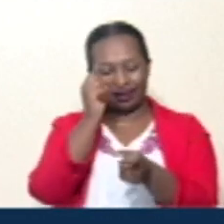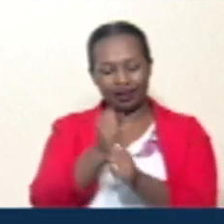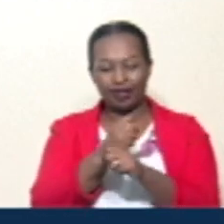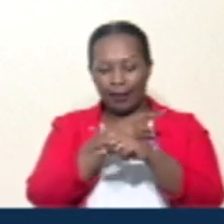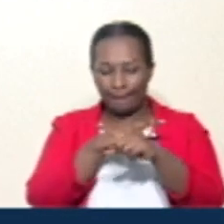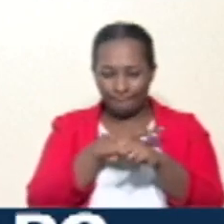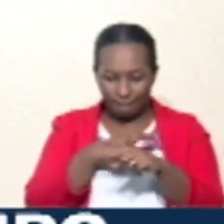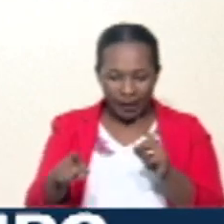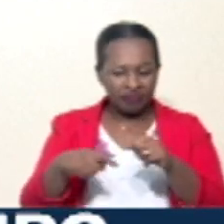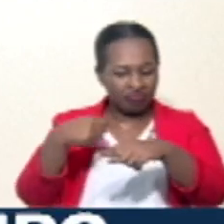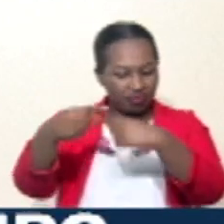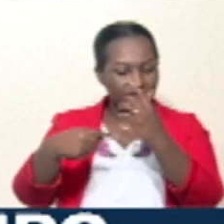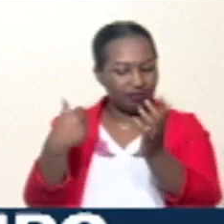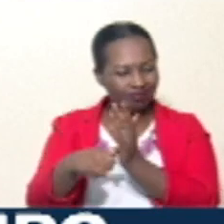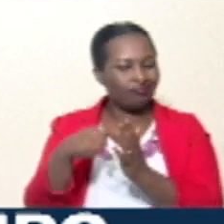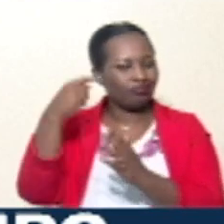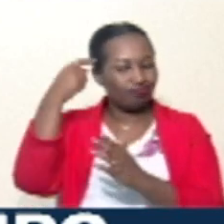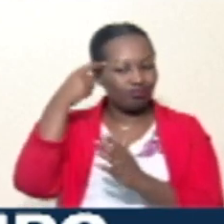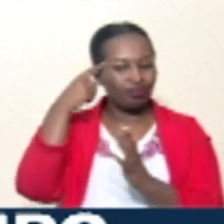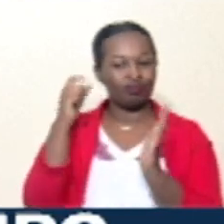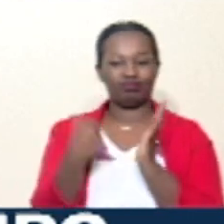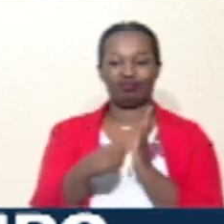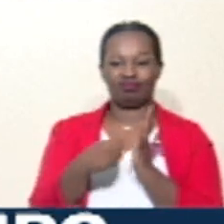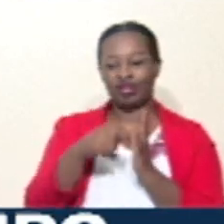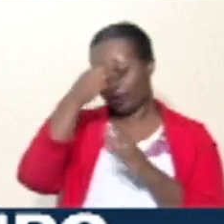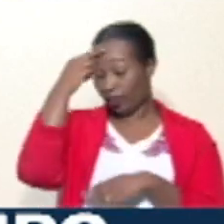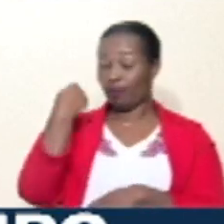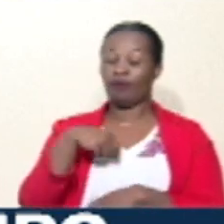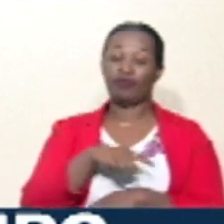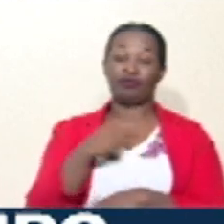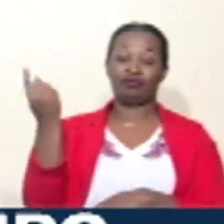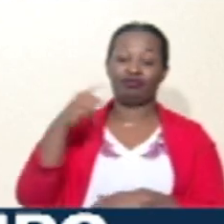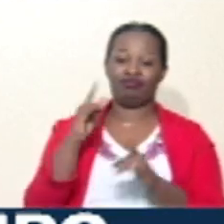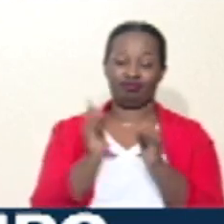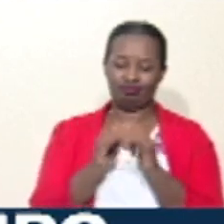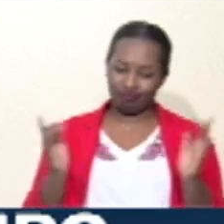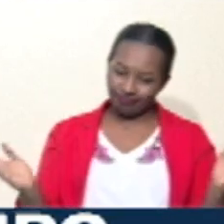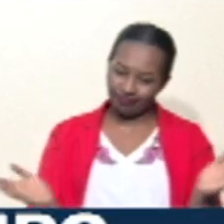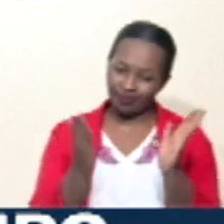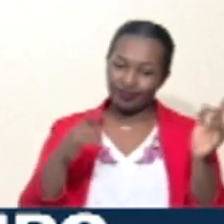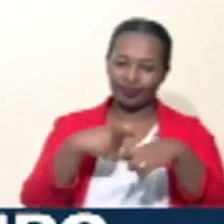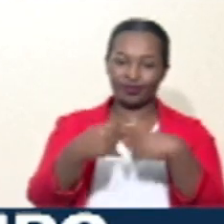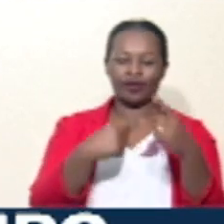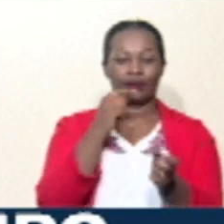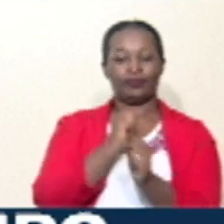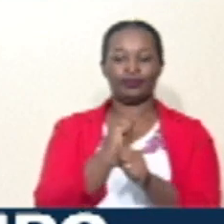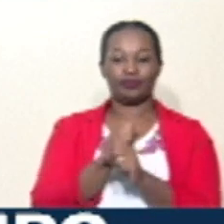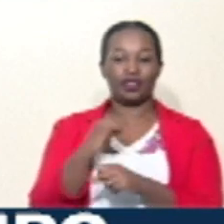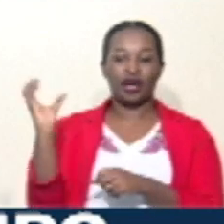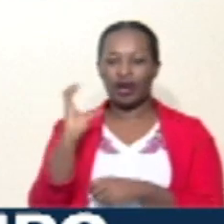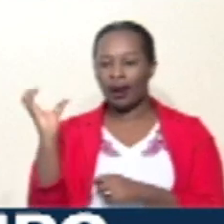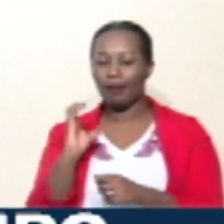ariko hagakomeza kuzamo cya kibazo cy'imyumvire, ari nayo mpamvu twari hano kugira ngo ubwo bukangurambaga bukomeze gukorwa,